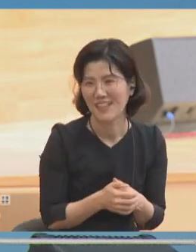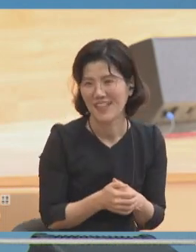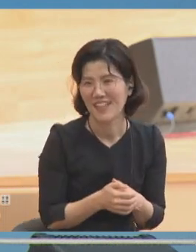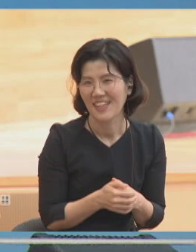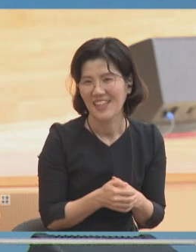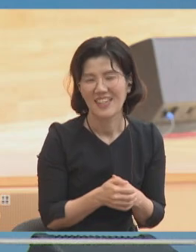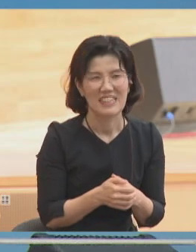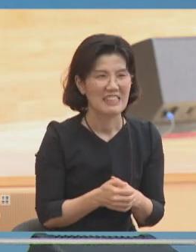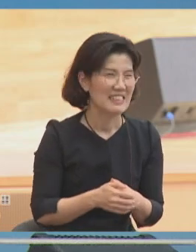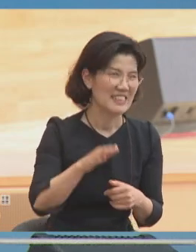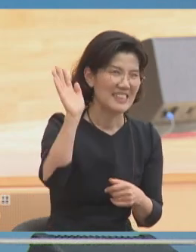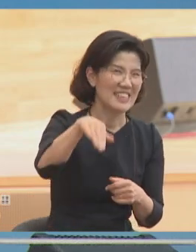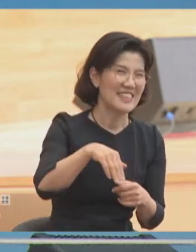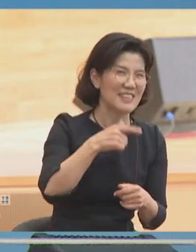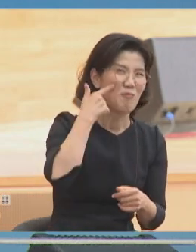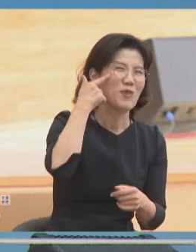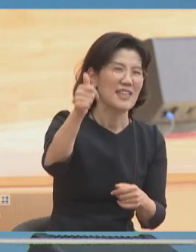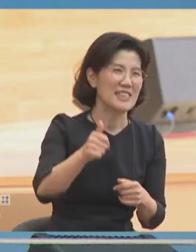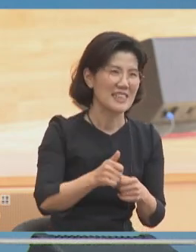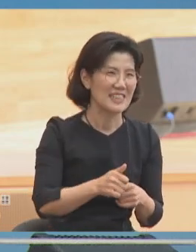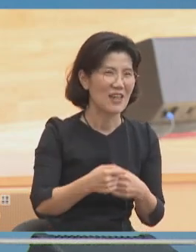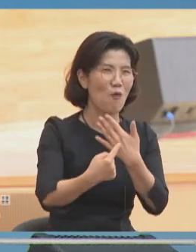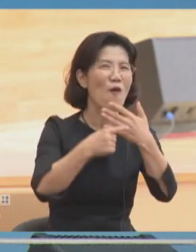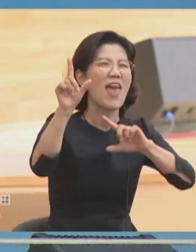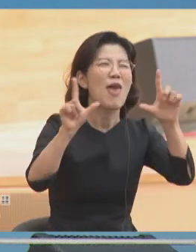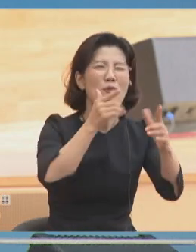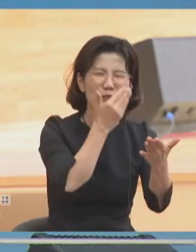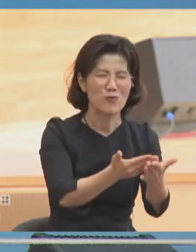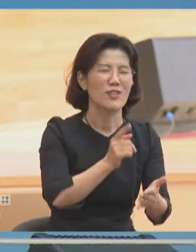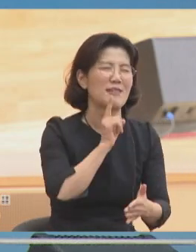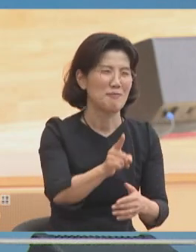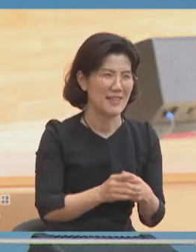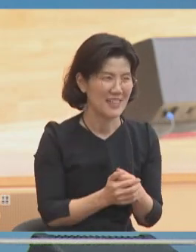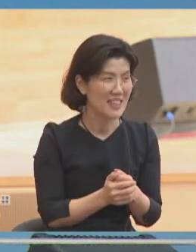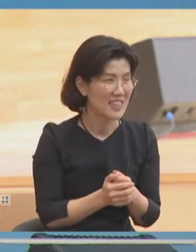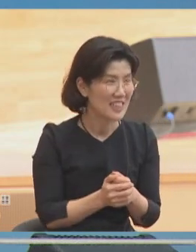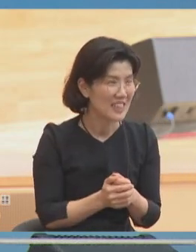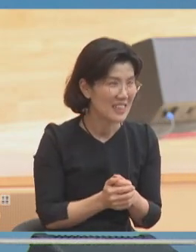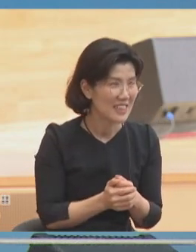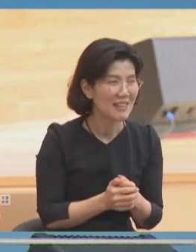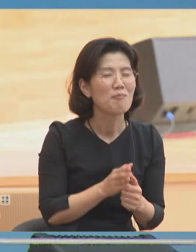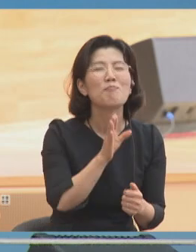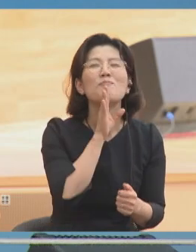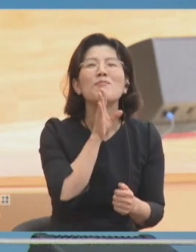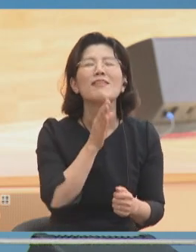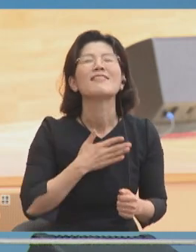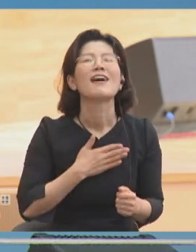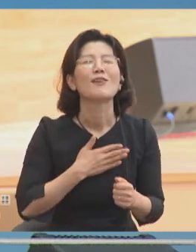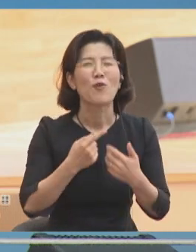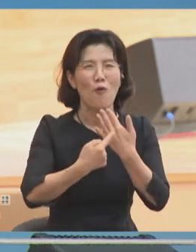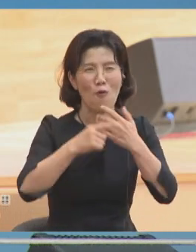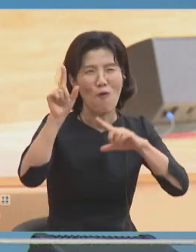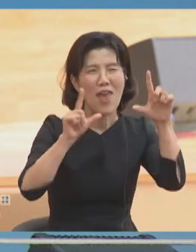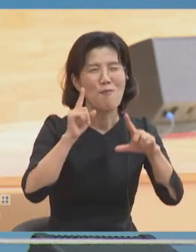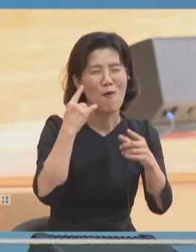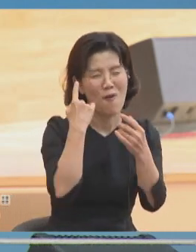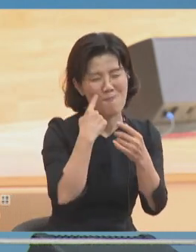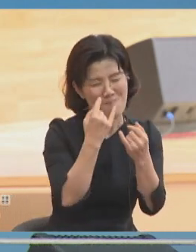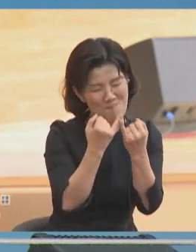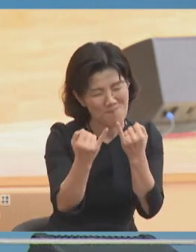에이 목사님 외모가 최고 아닙니까 여러분 저도 외모 보고